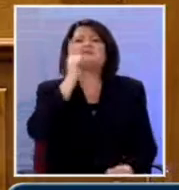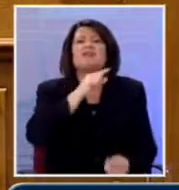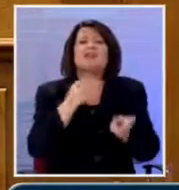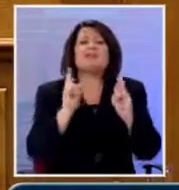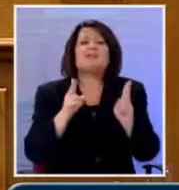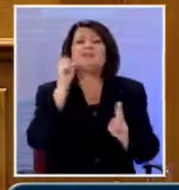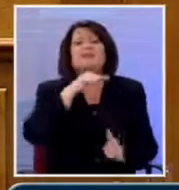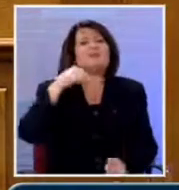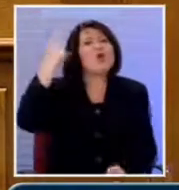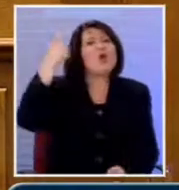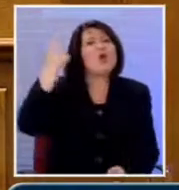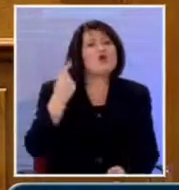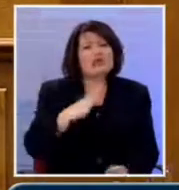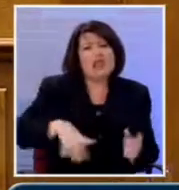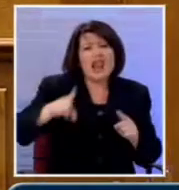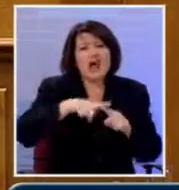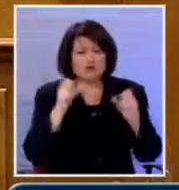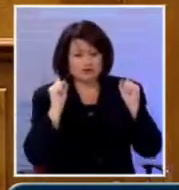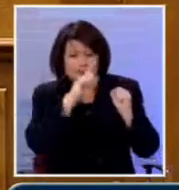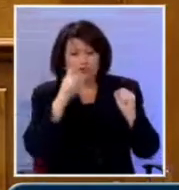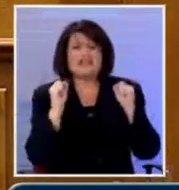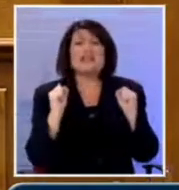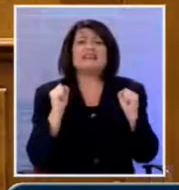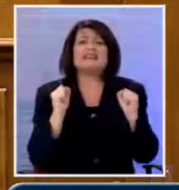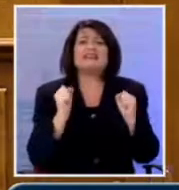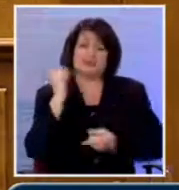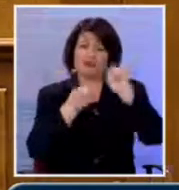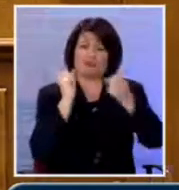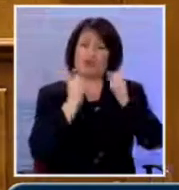πάνε να κρατήσουν ζωντανό ένα λαό τον οποίο τιμωρούν.